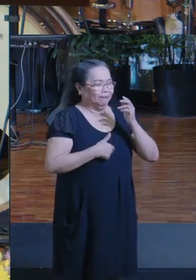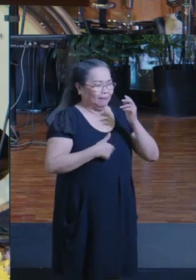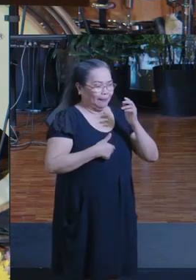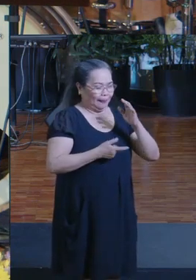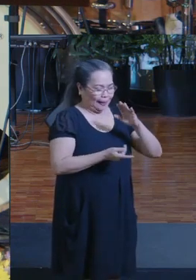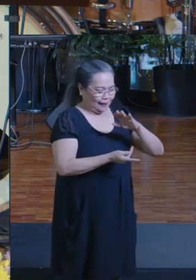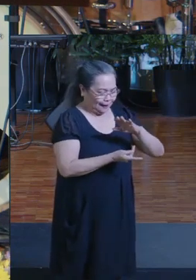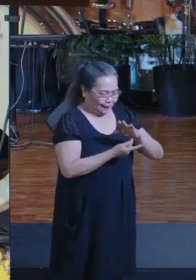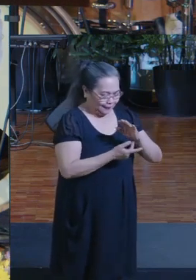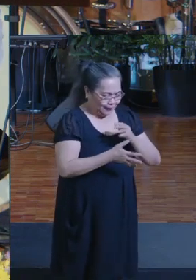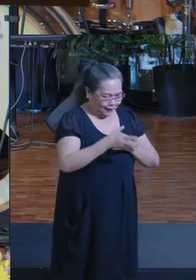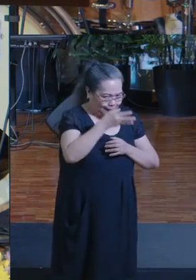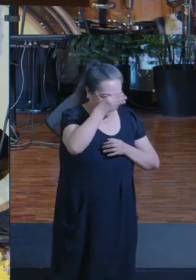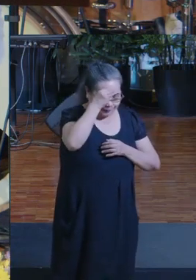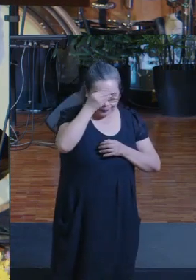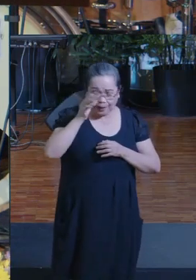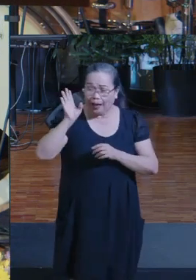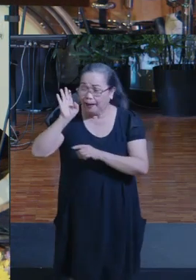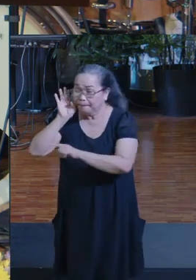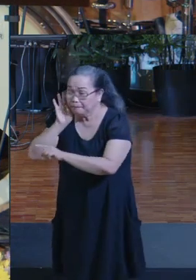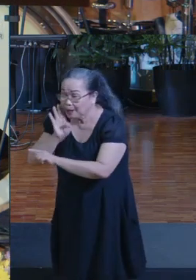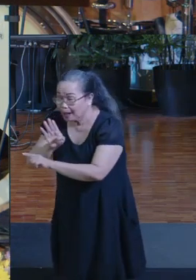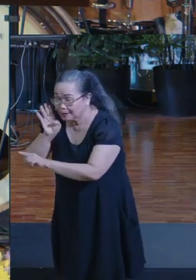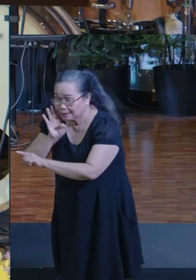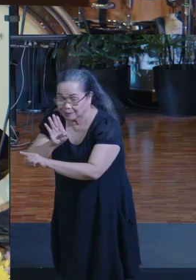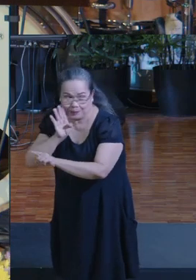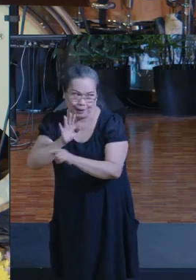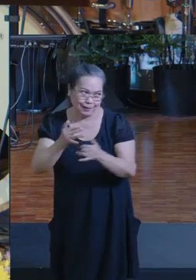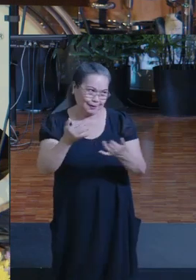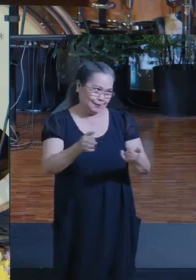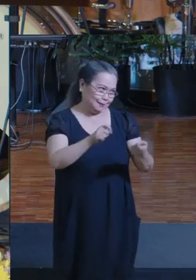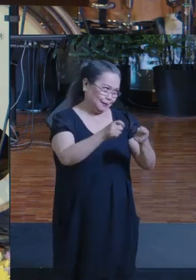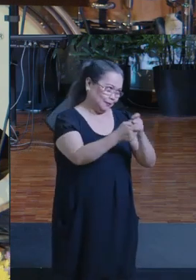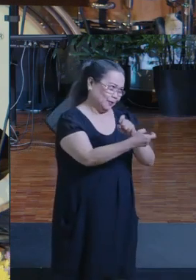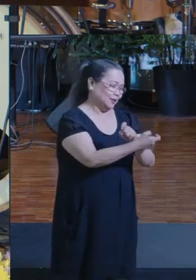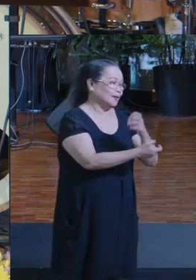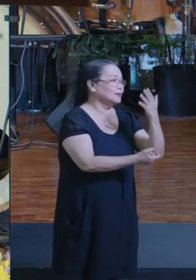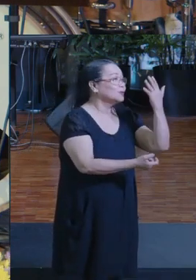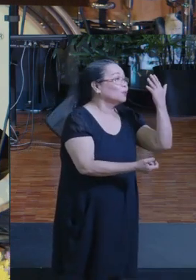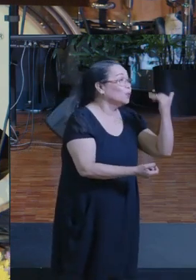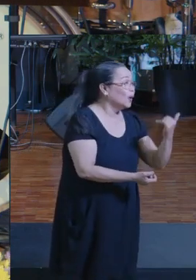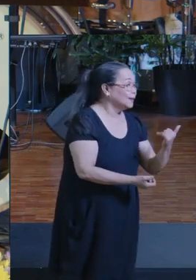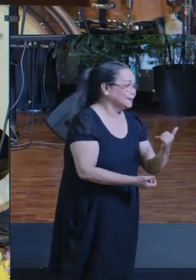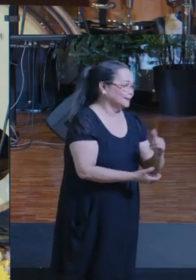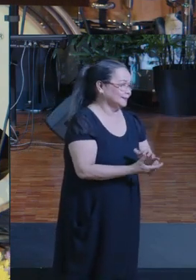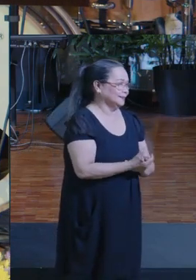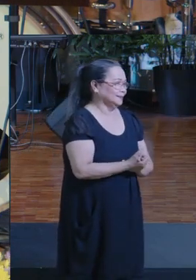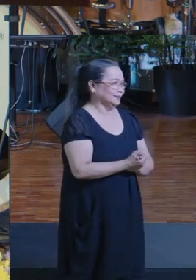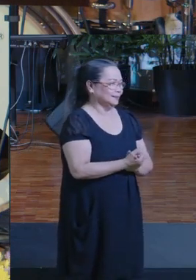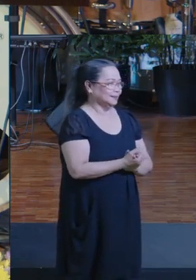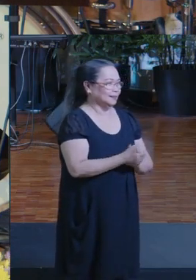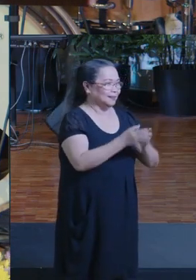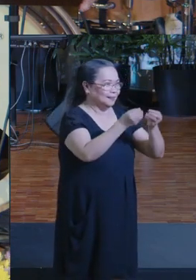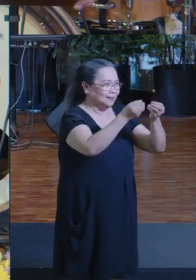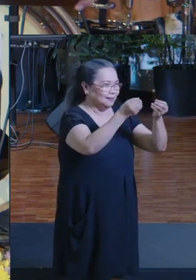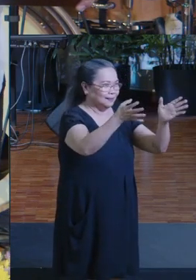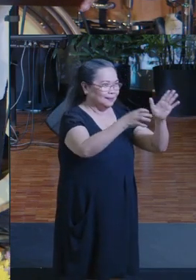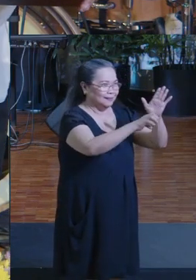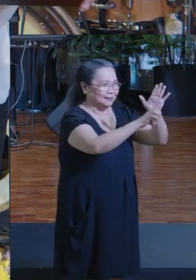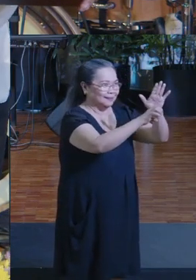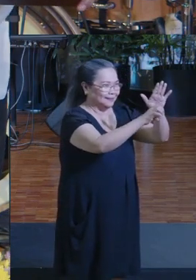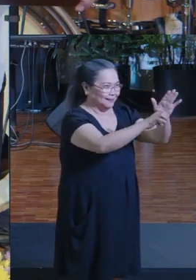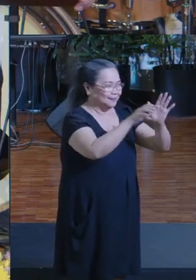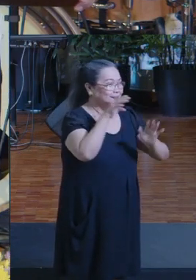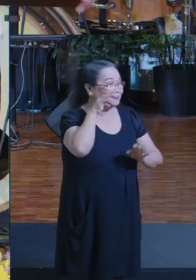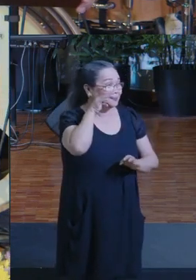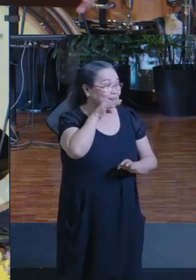Paul. Ngayon ang tawag niya mga kapatid. No? Mga kapatid. To give a human example,